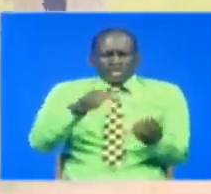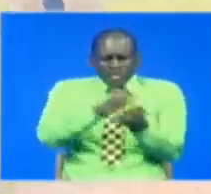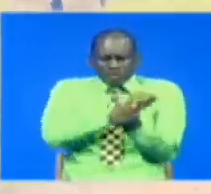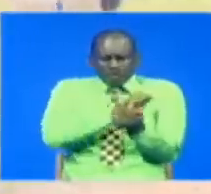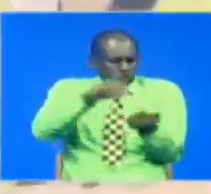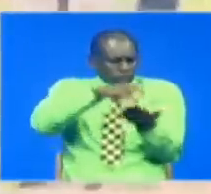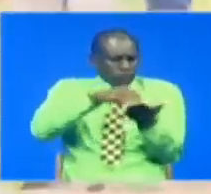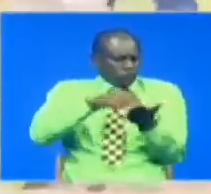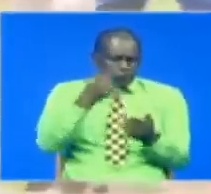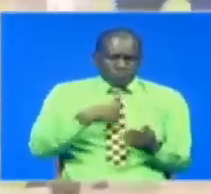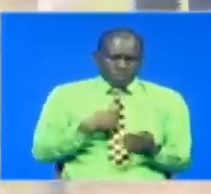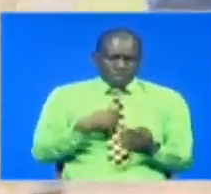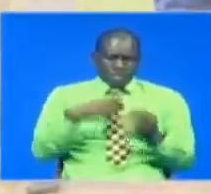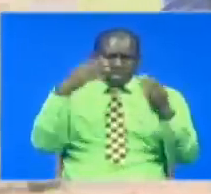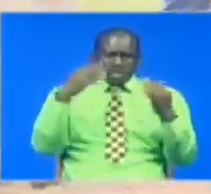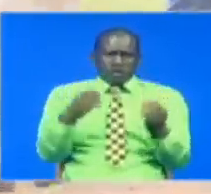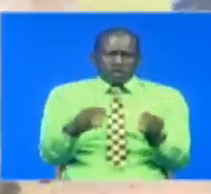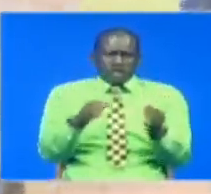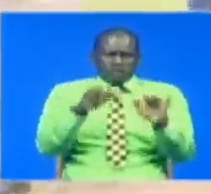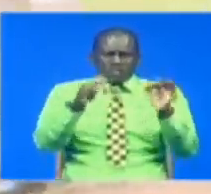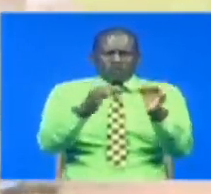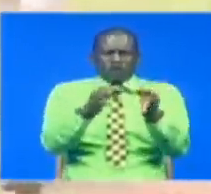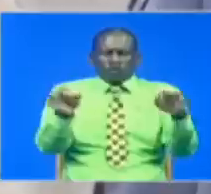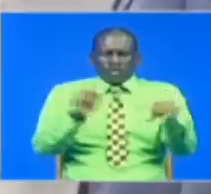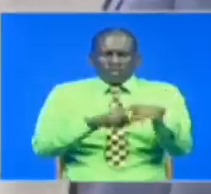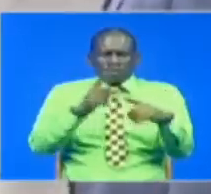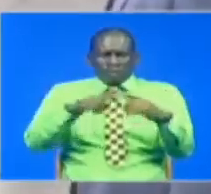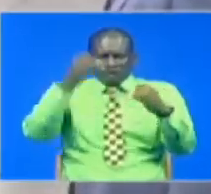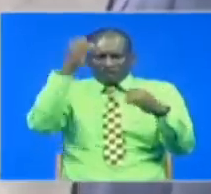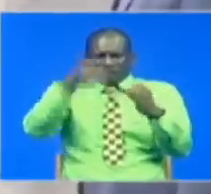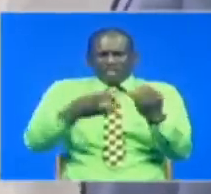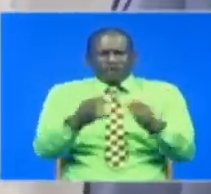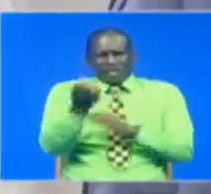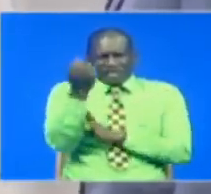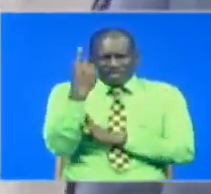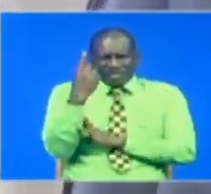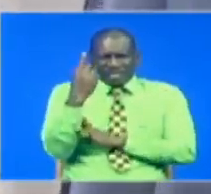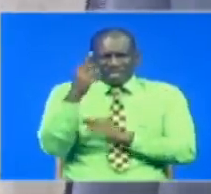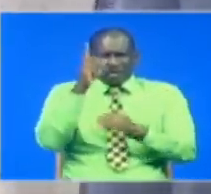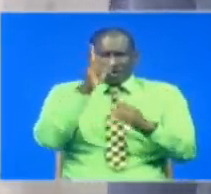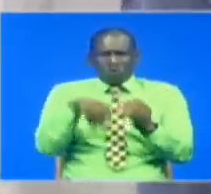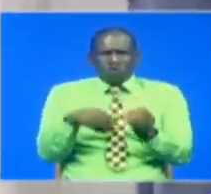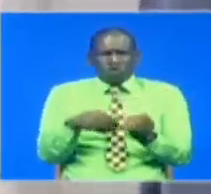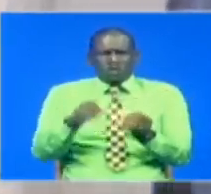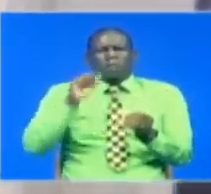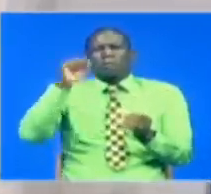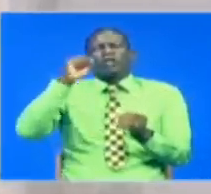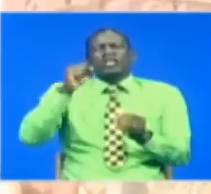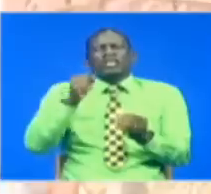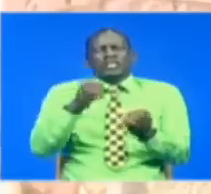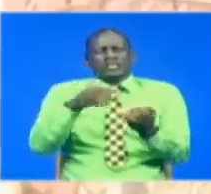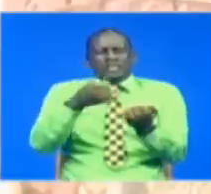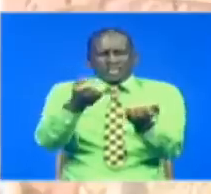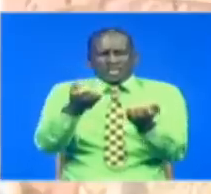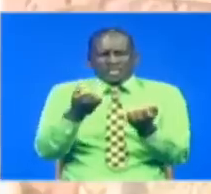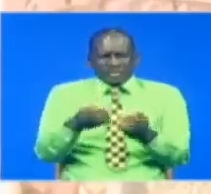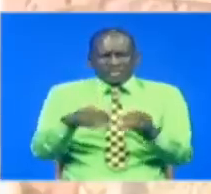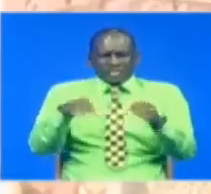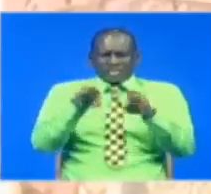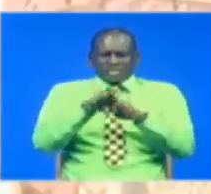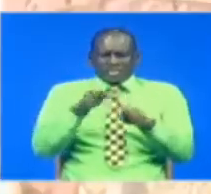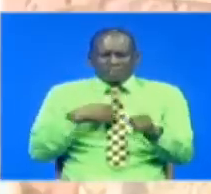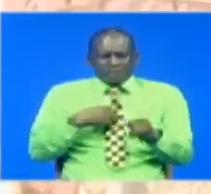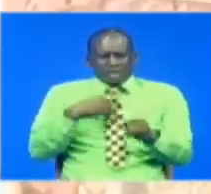Well, it's taken him a while, but finally, he now understands what hard-tackling politics entails. Bado mimi niko kwa